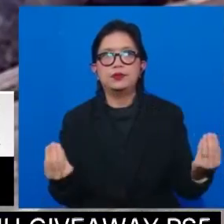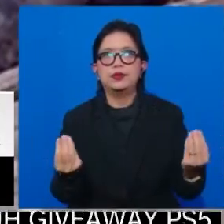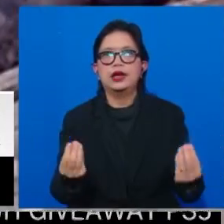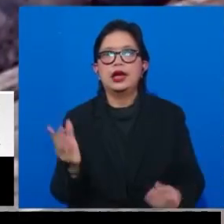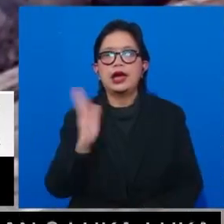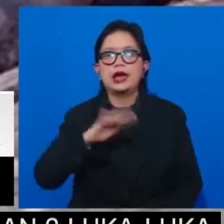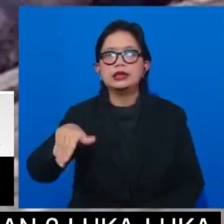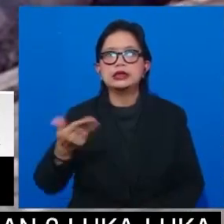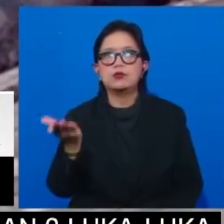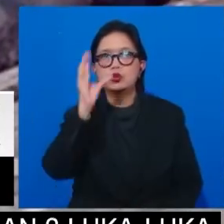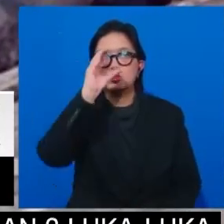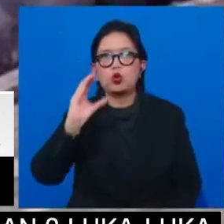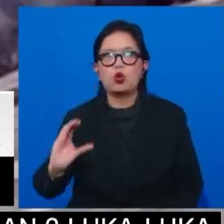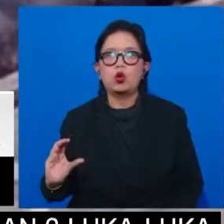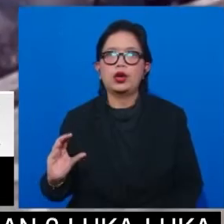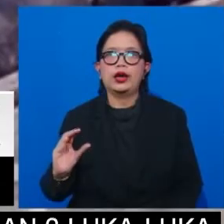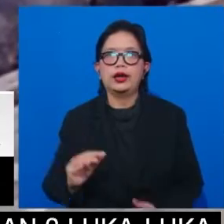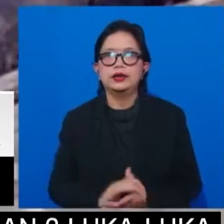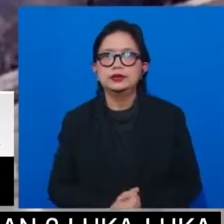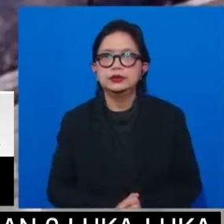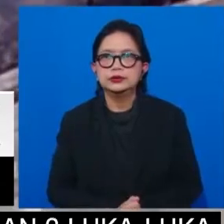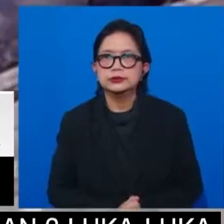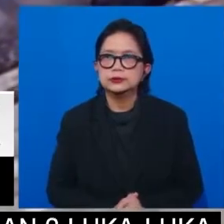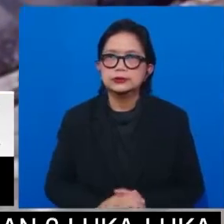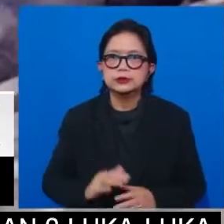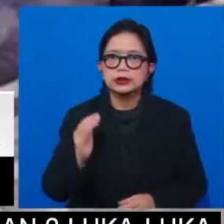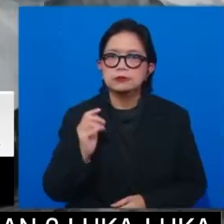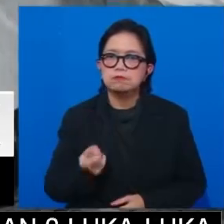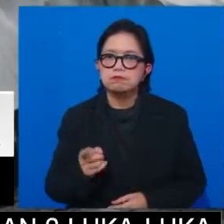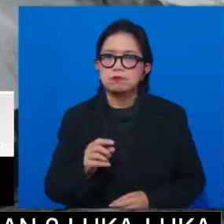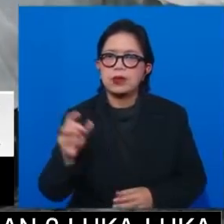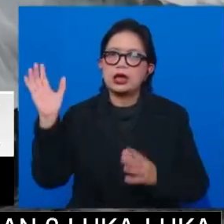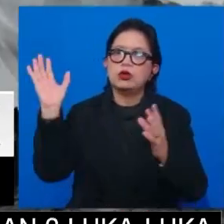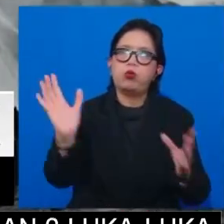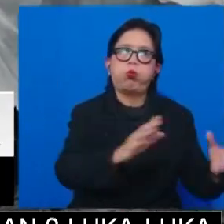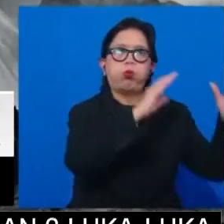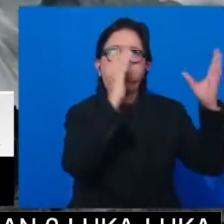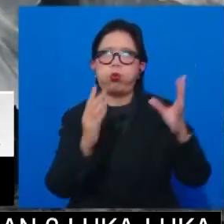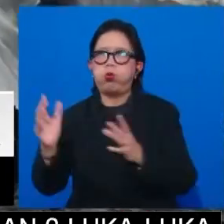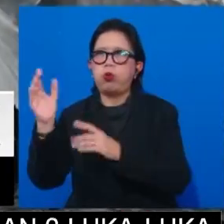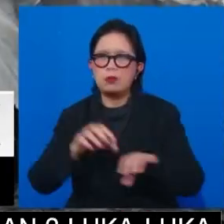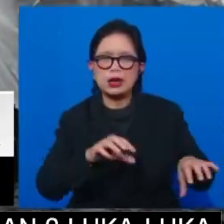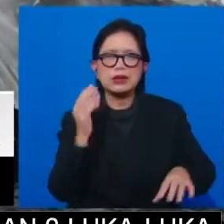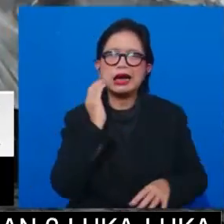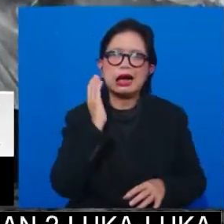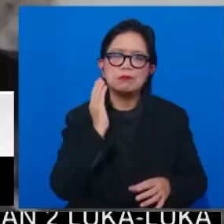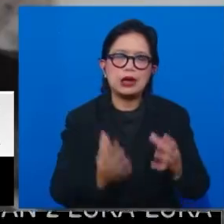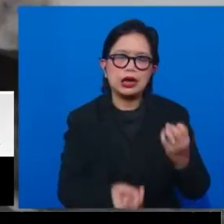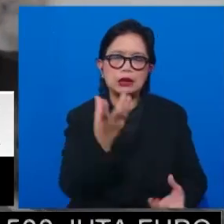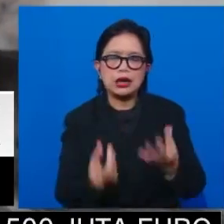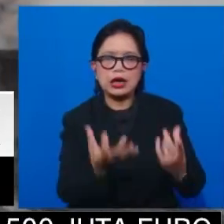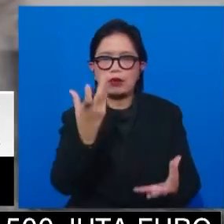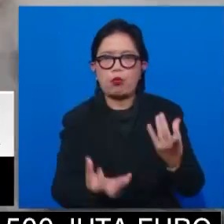sore. Banyaknya material dan yang mudah terbakar serta hembusan angin yang cukup kencang membuat api dengan